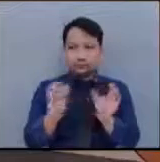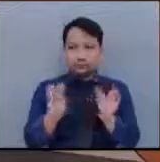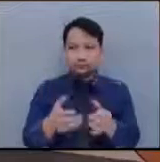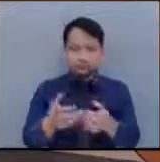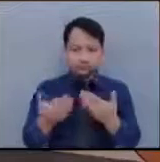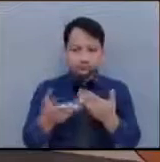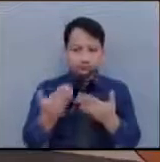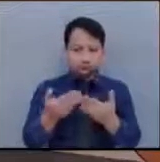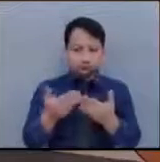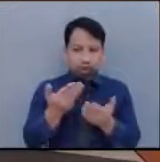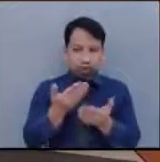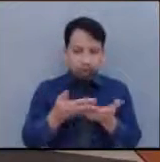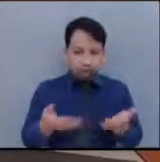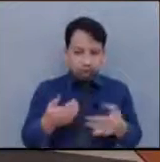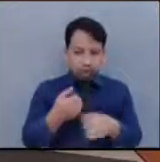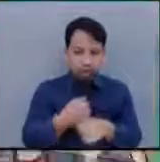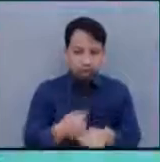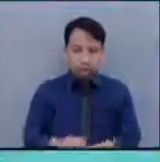material na ating gagamitin.